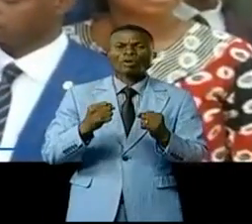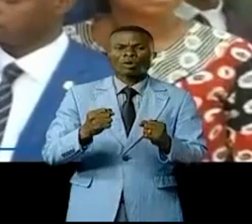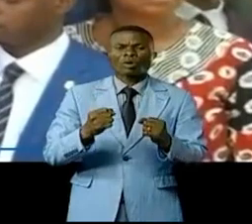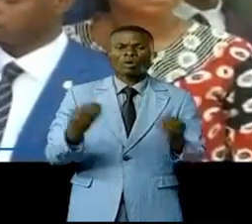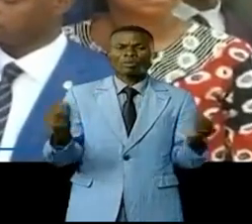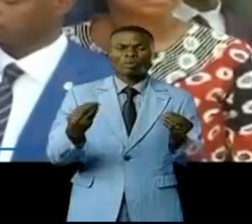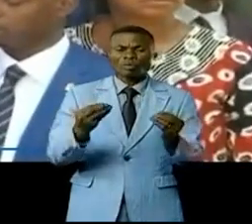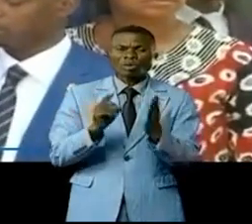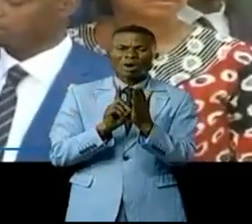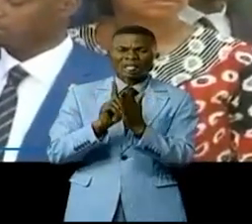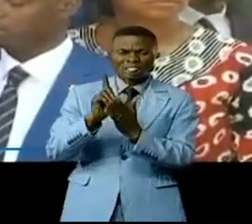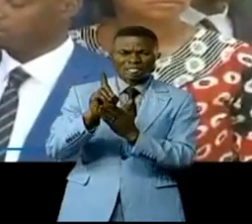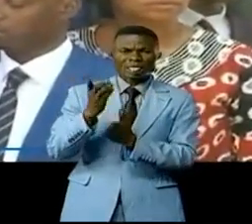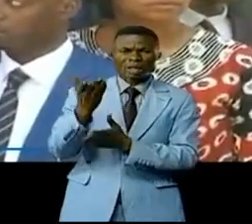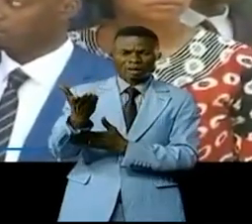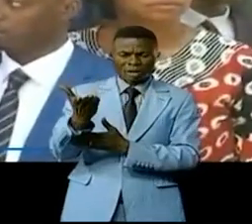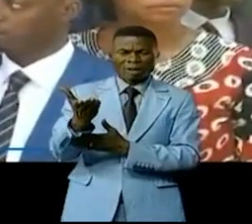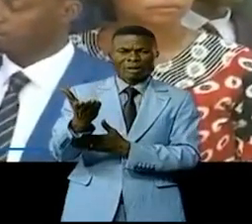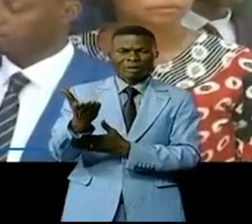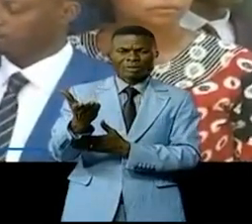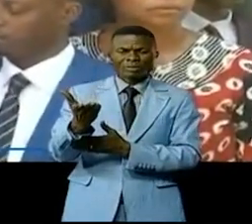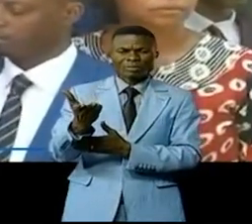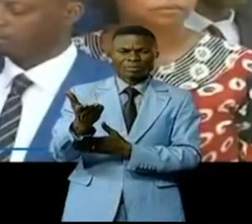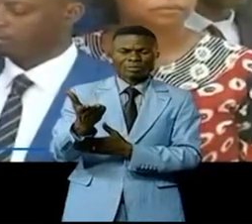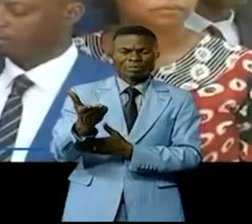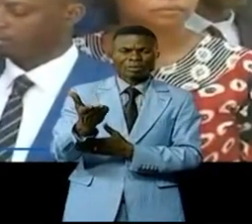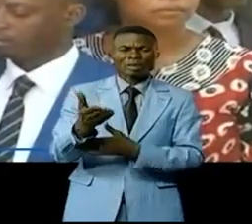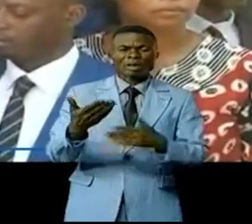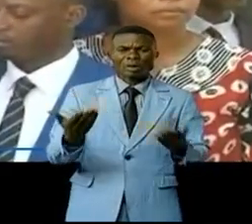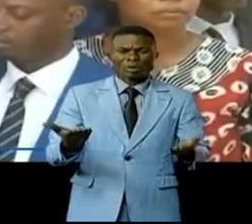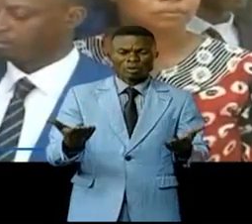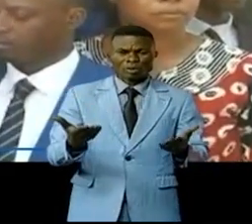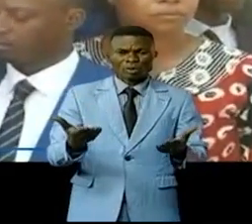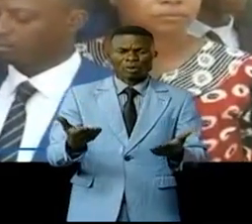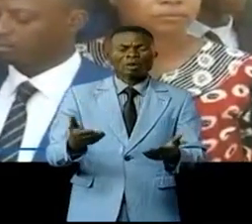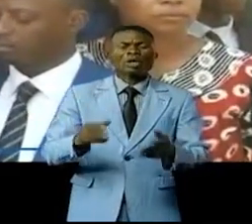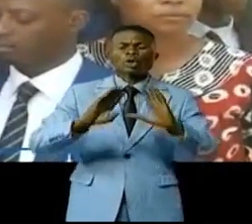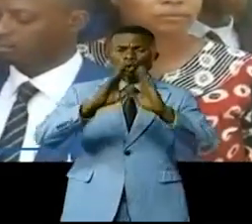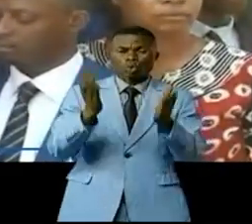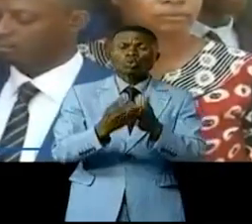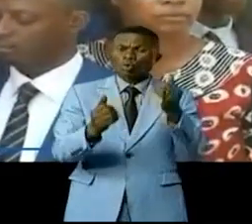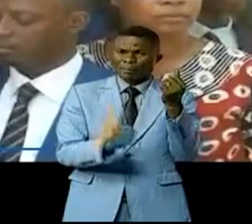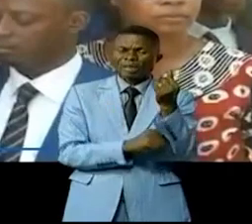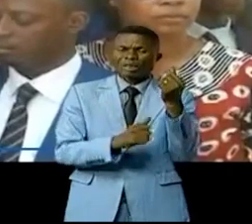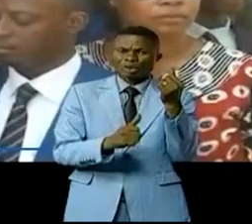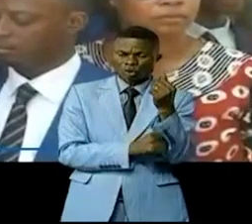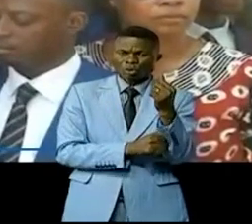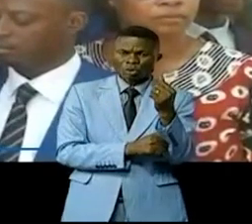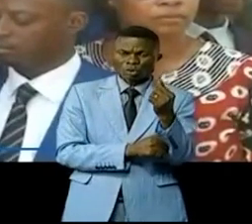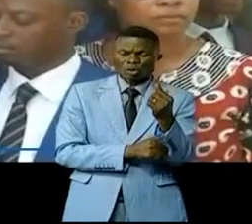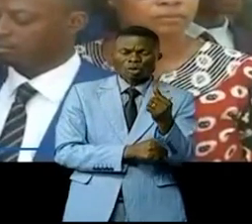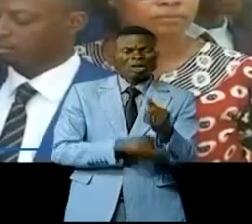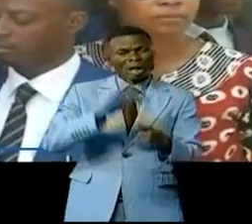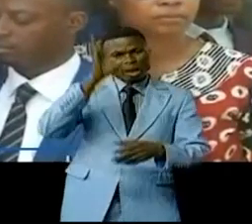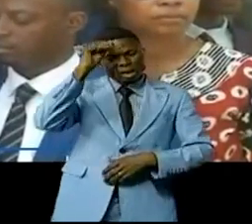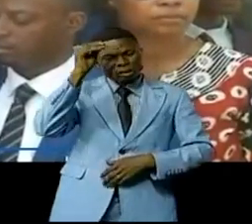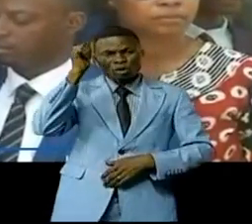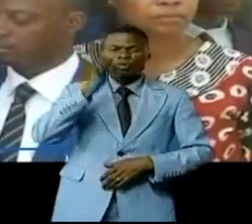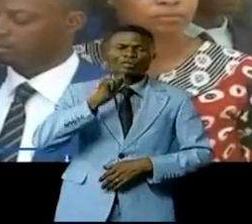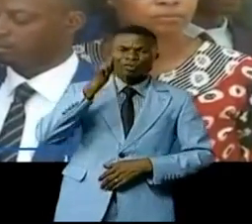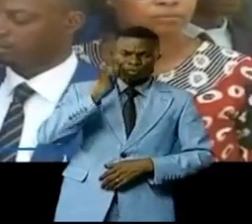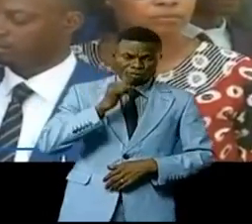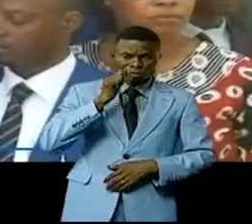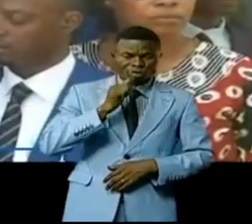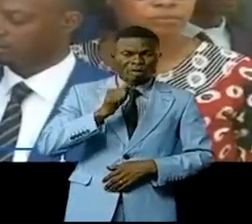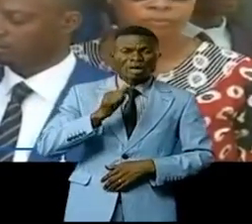son épanouissement intégral. Que celui ou celle qui sera